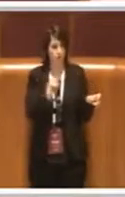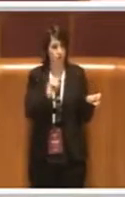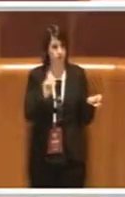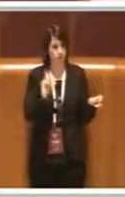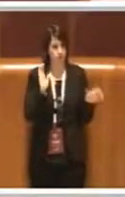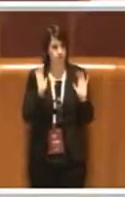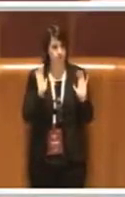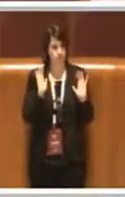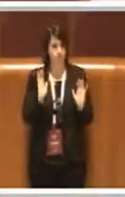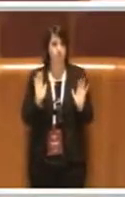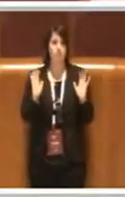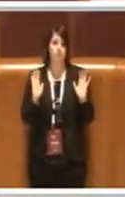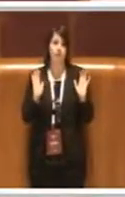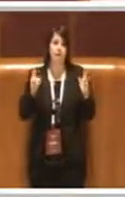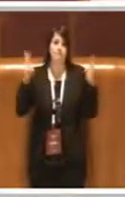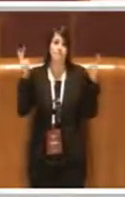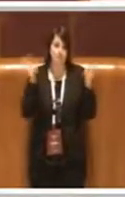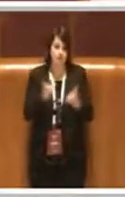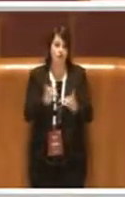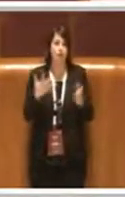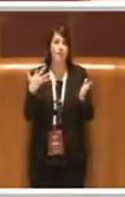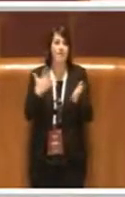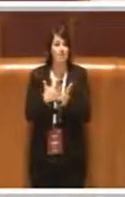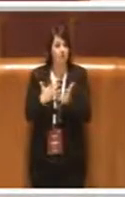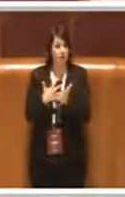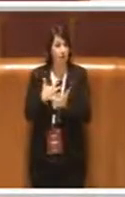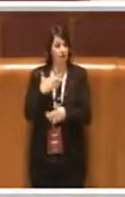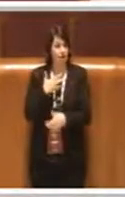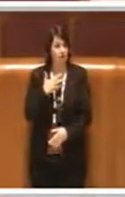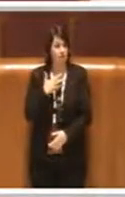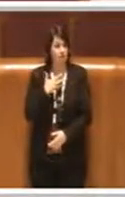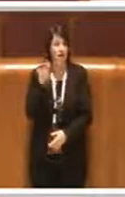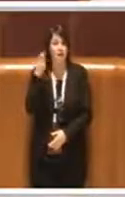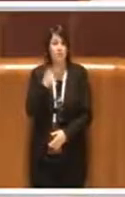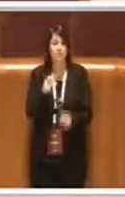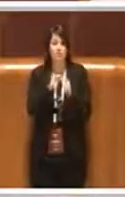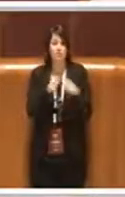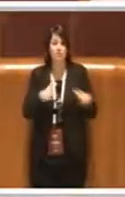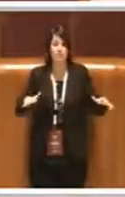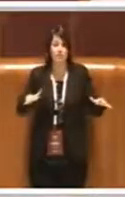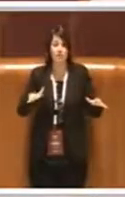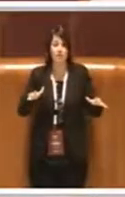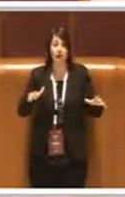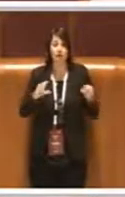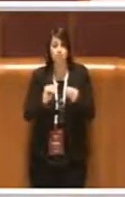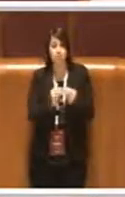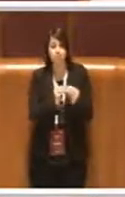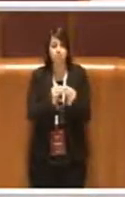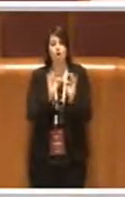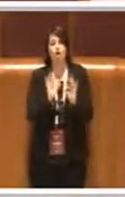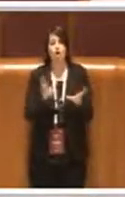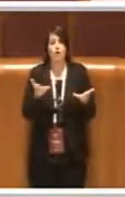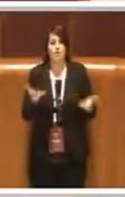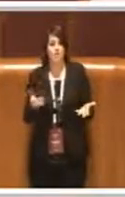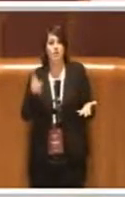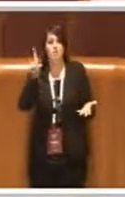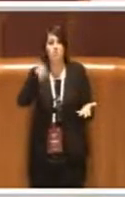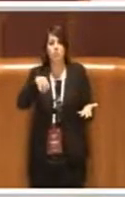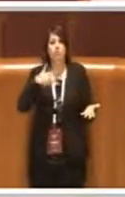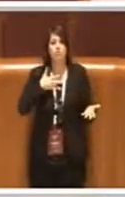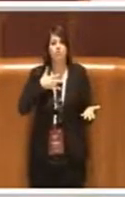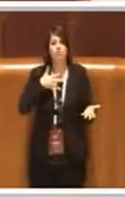generalmente una difficoltà dovuta allo sviluppo urbanistico della città, alla peculiarità di alcuni territori come il